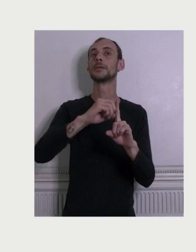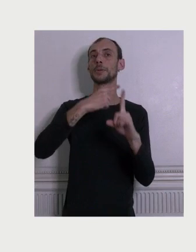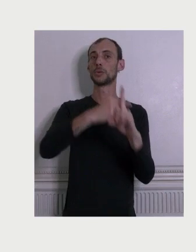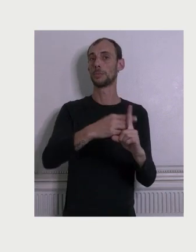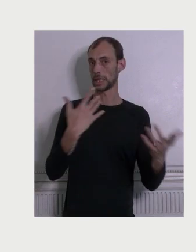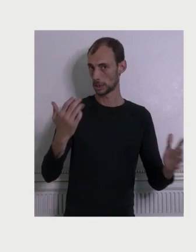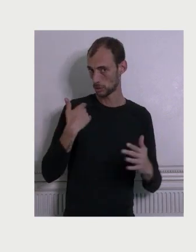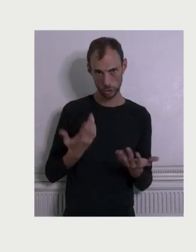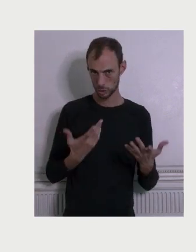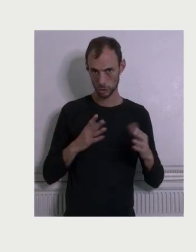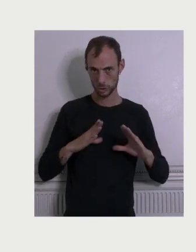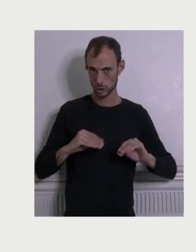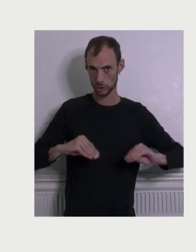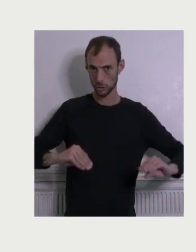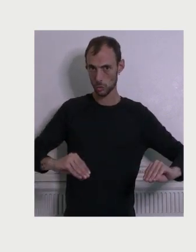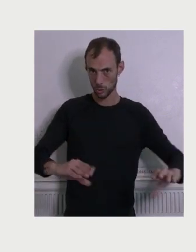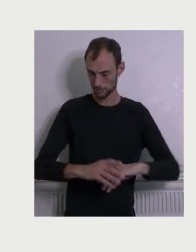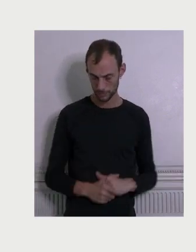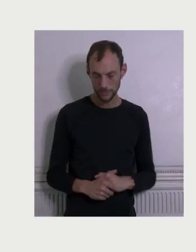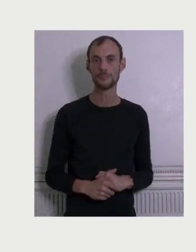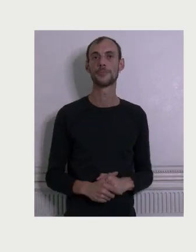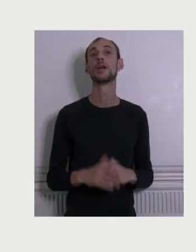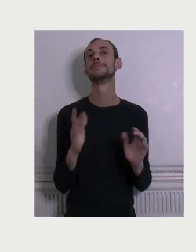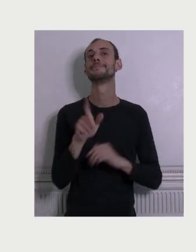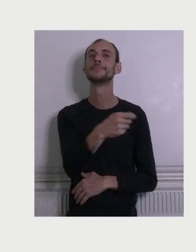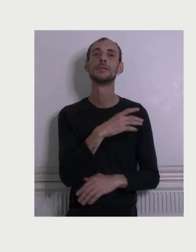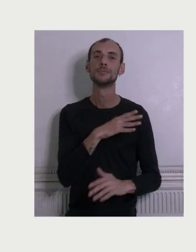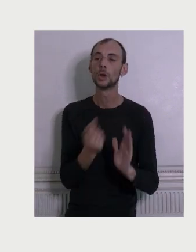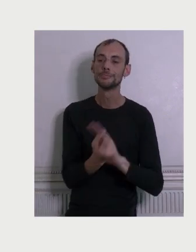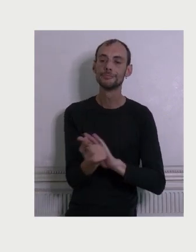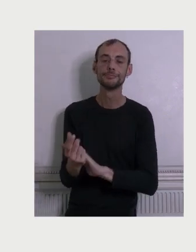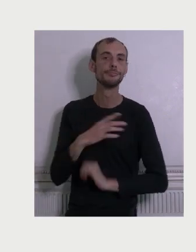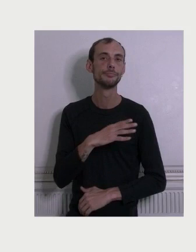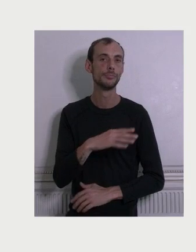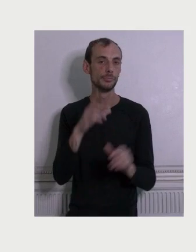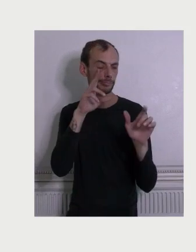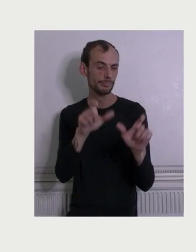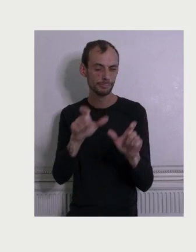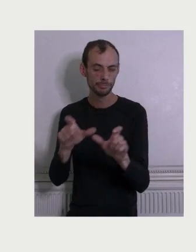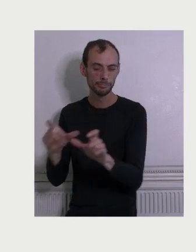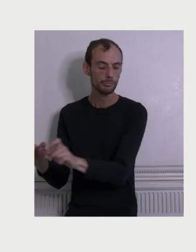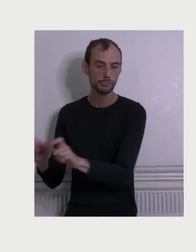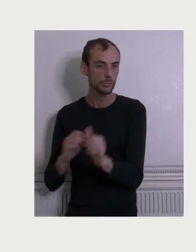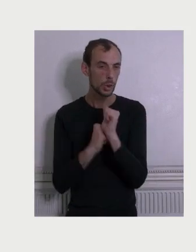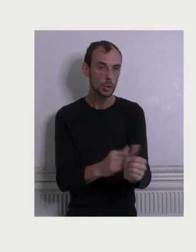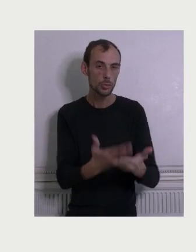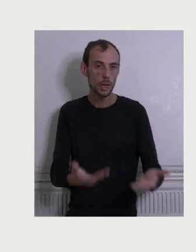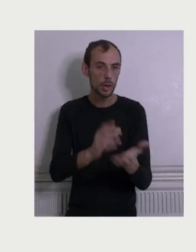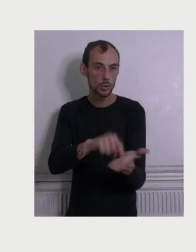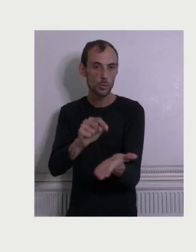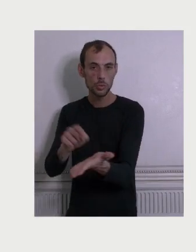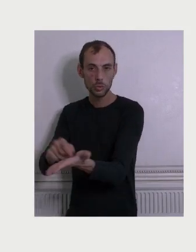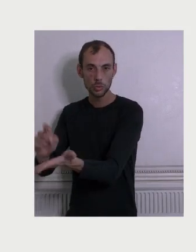22h, sauf les soirs de Noël donc, et du premier de l'an. Nous avons eu une réunion très récente avec